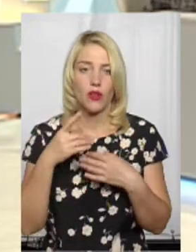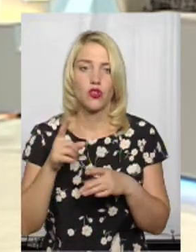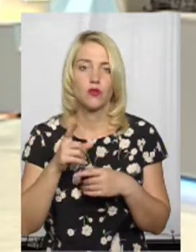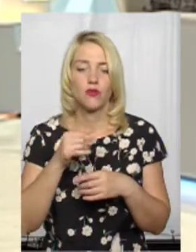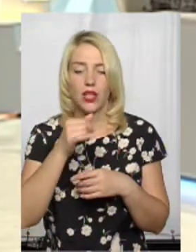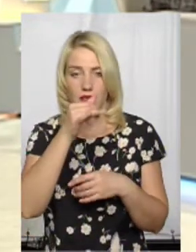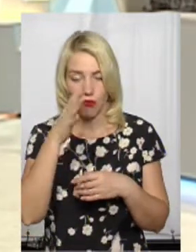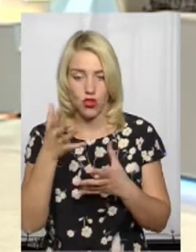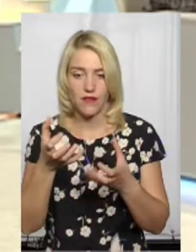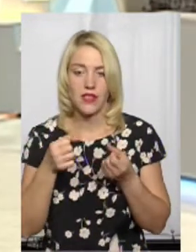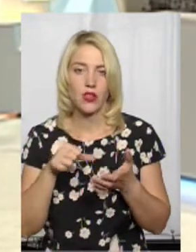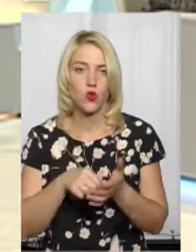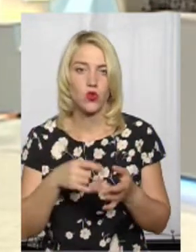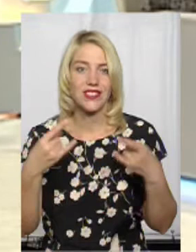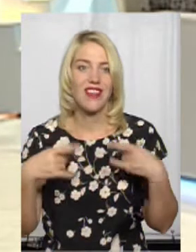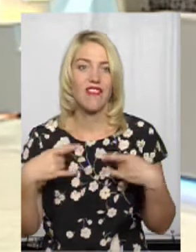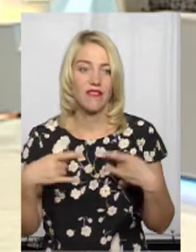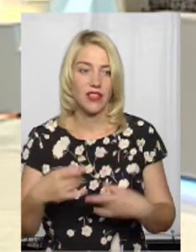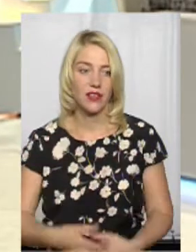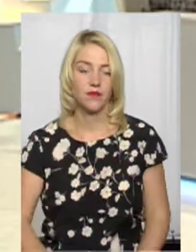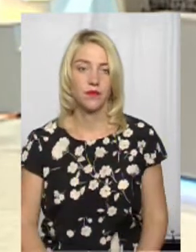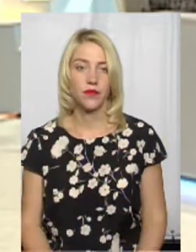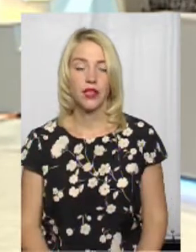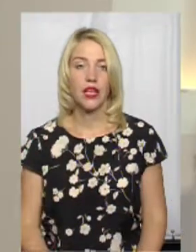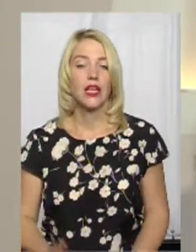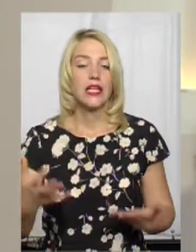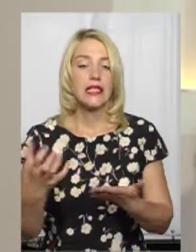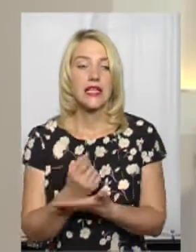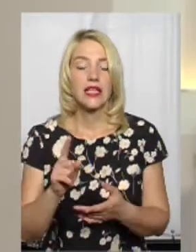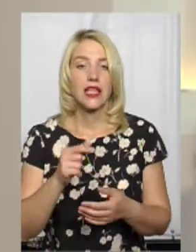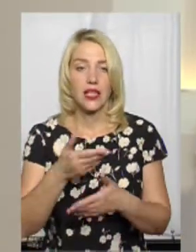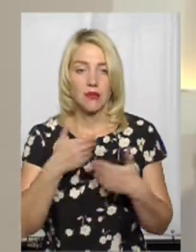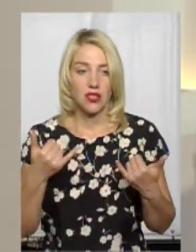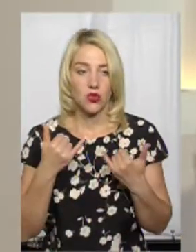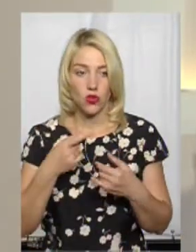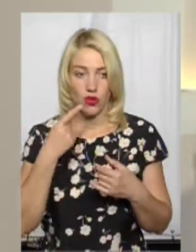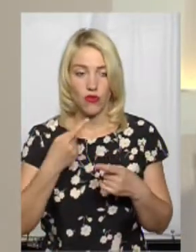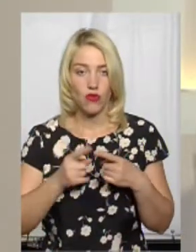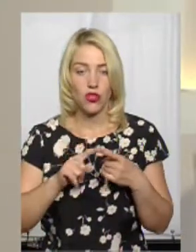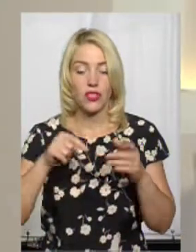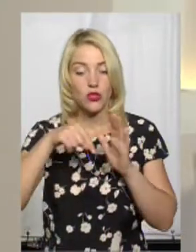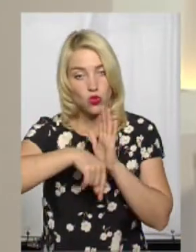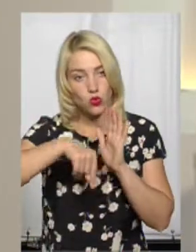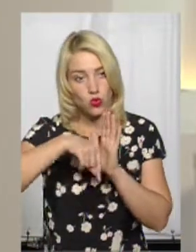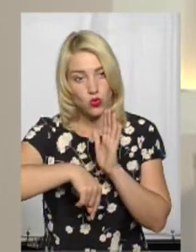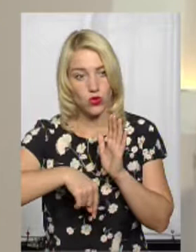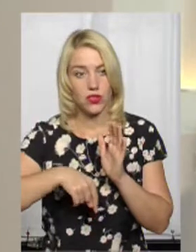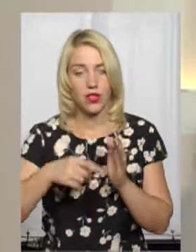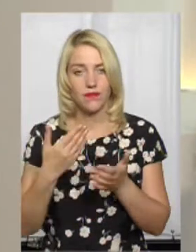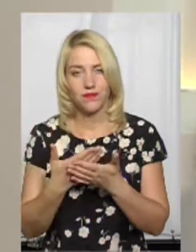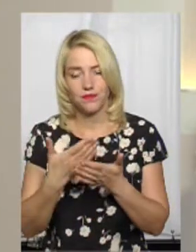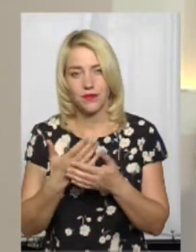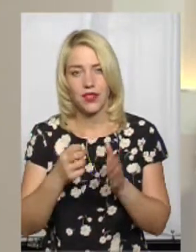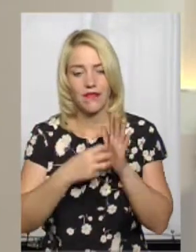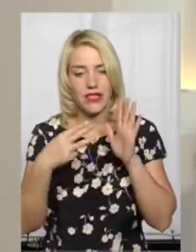може взяти участь в ефірі. Знахідки, про які ми сьогодні говоримо, вони стосуються, скоріше за